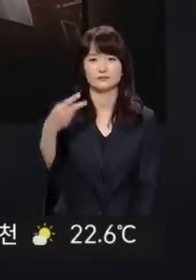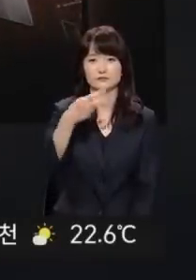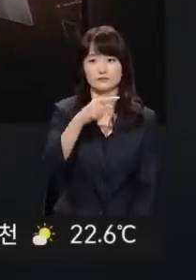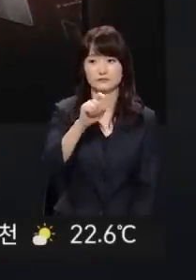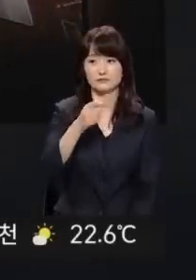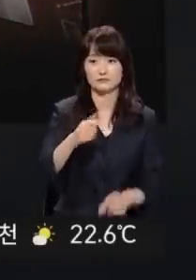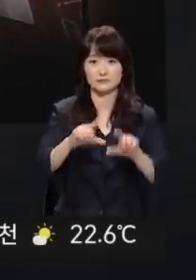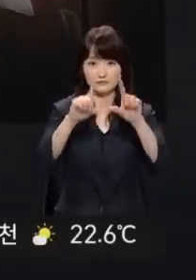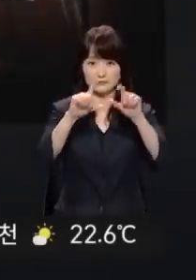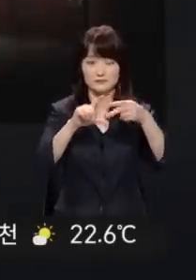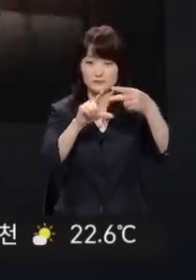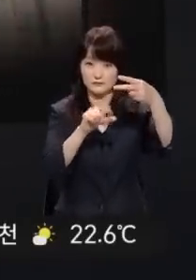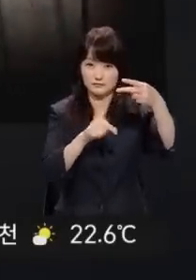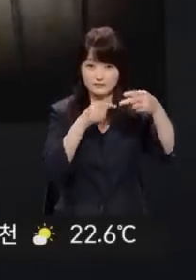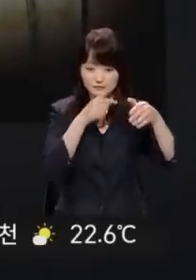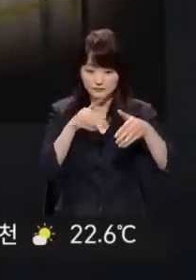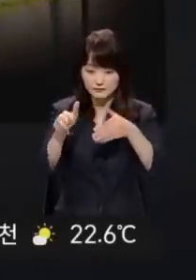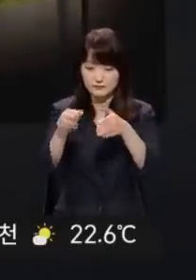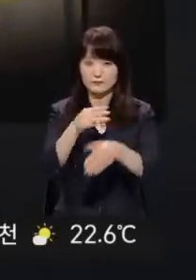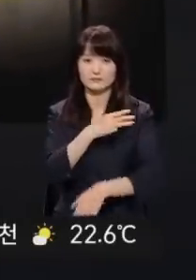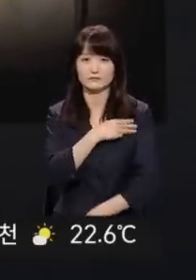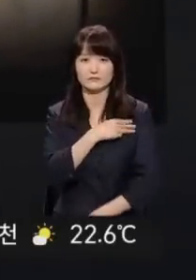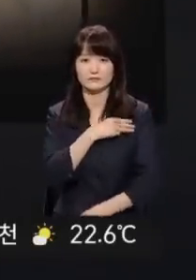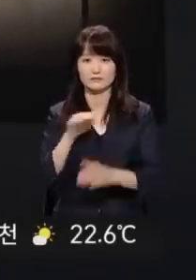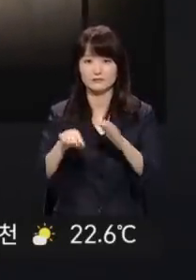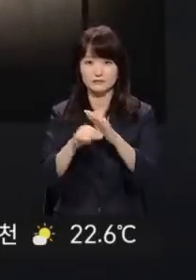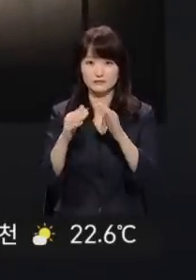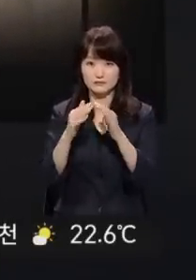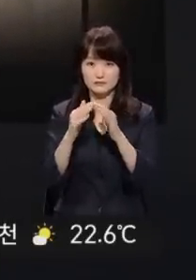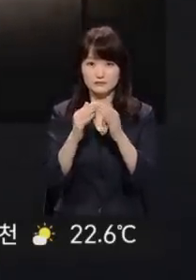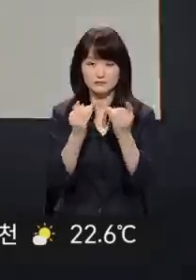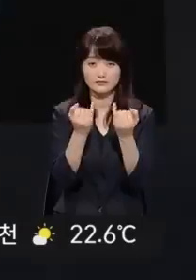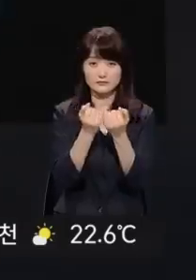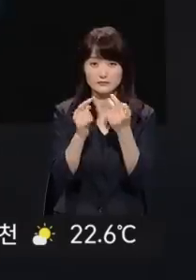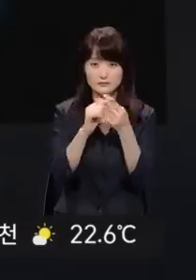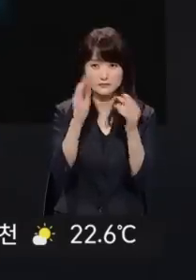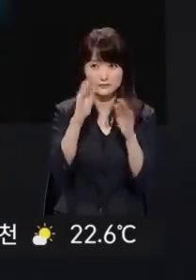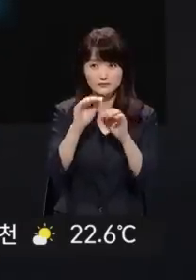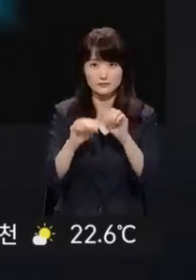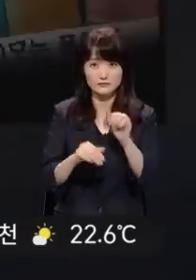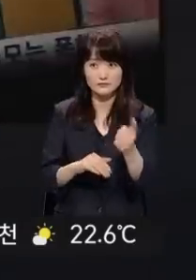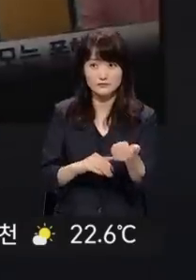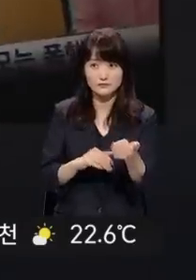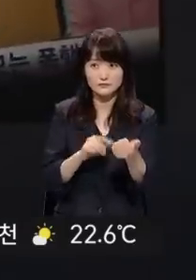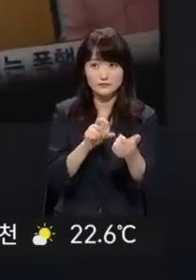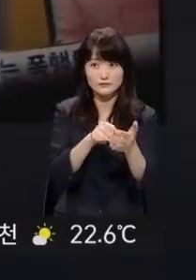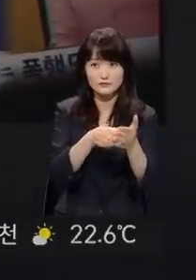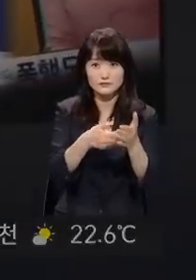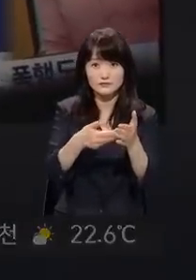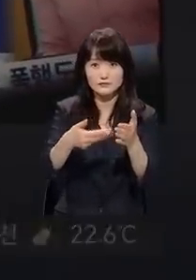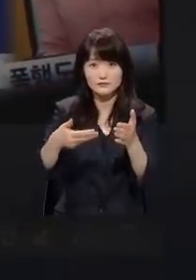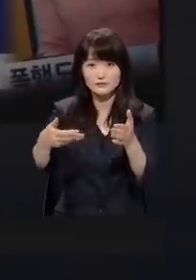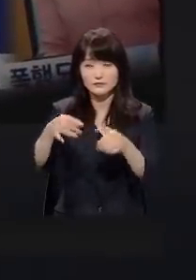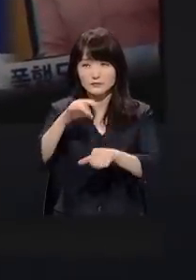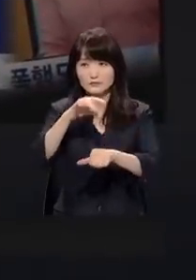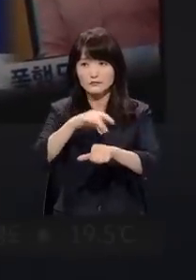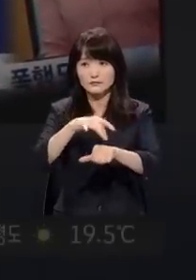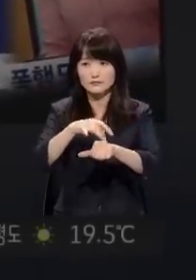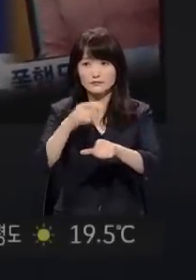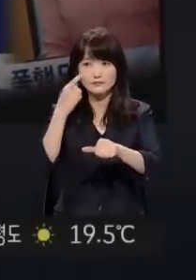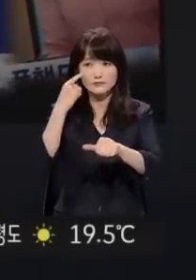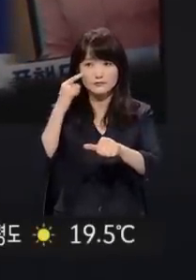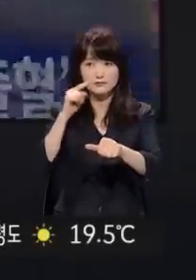2016년 2월 경기도 부천의 한 가정집에서 한 여중생이 숨진지 한참이 지난 백골 상태로